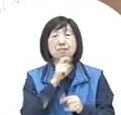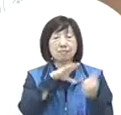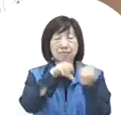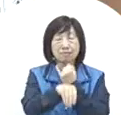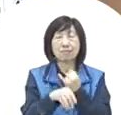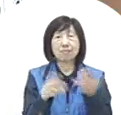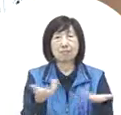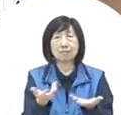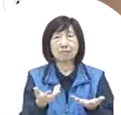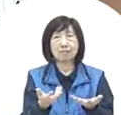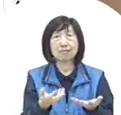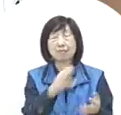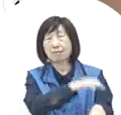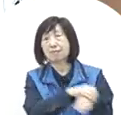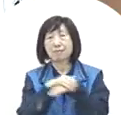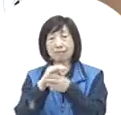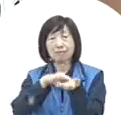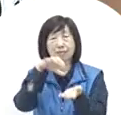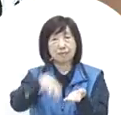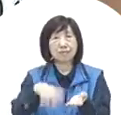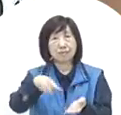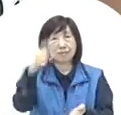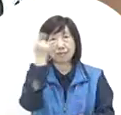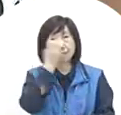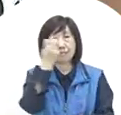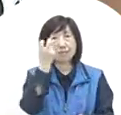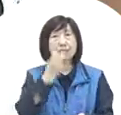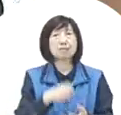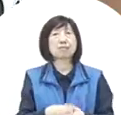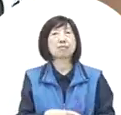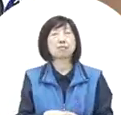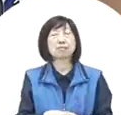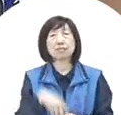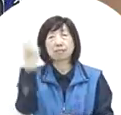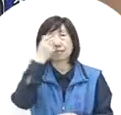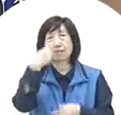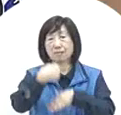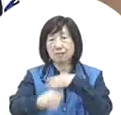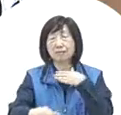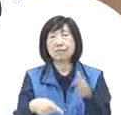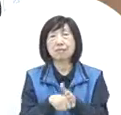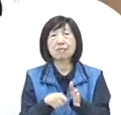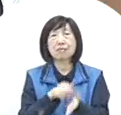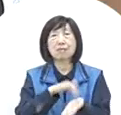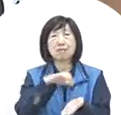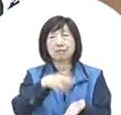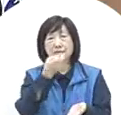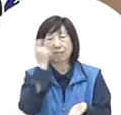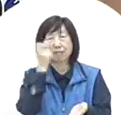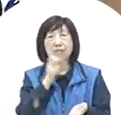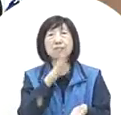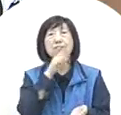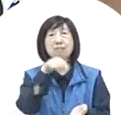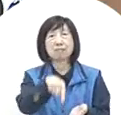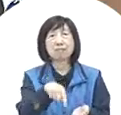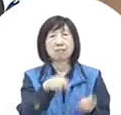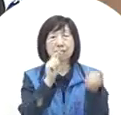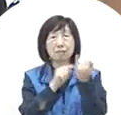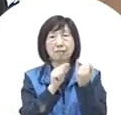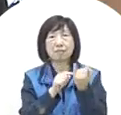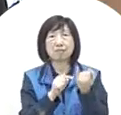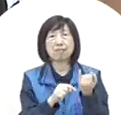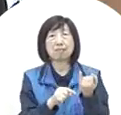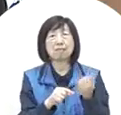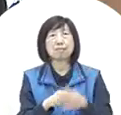序，要带到医院去验伤。那到医院验伤的时候，医院在受理的时候发现这个当事人呢、他